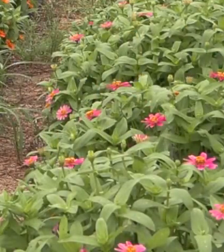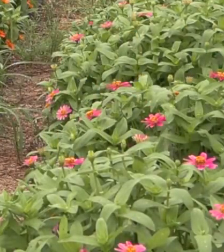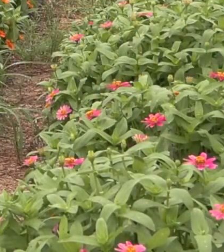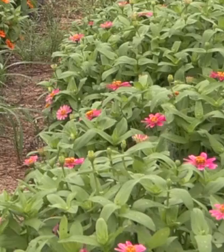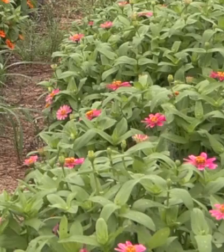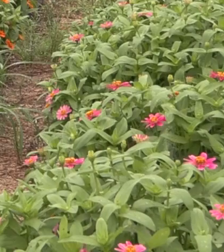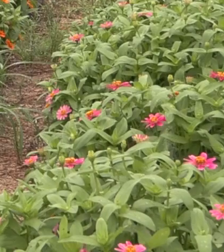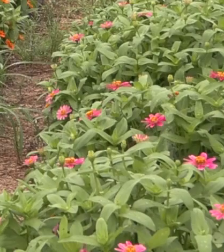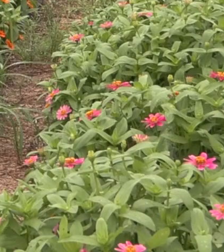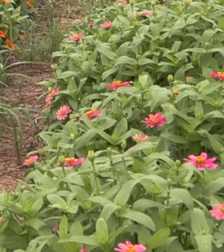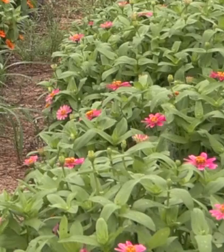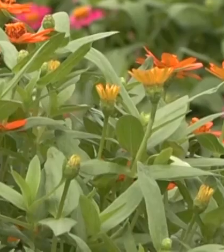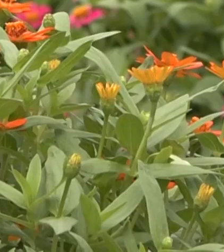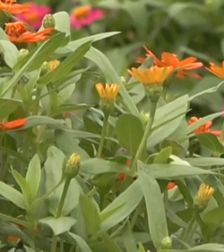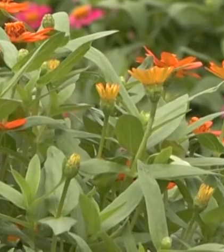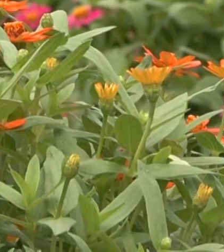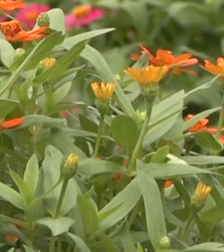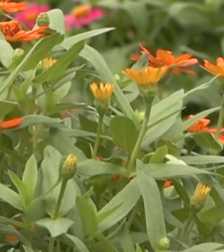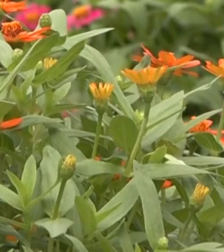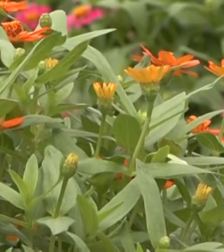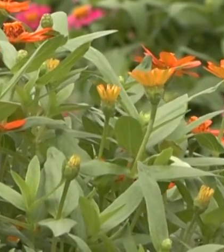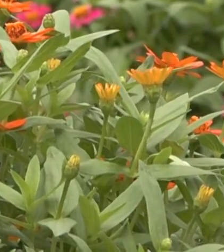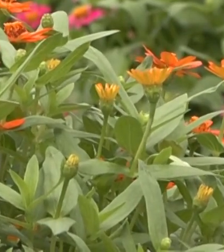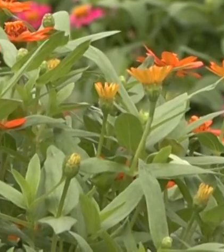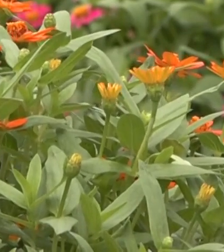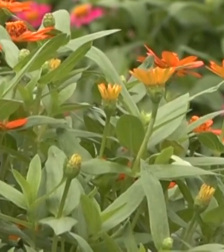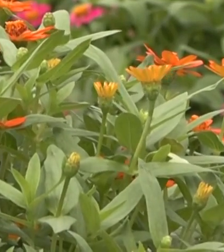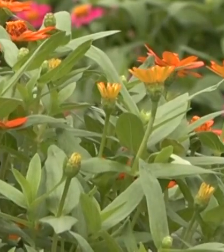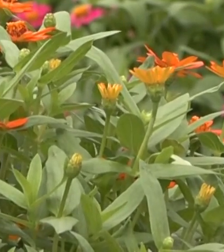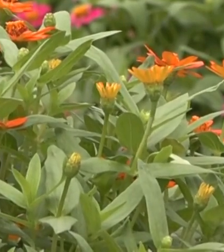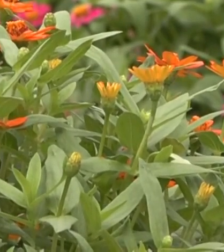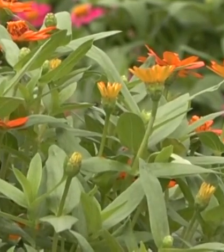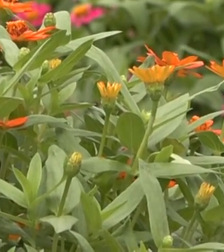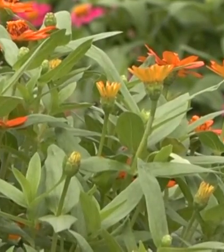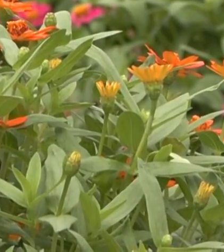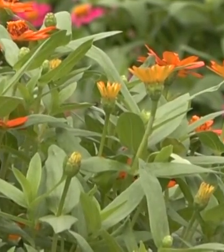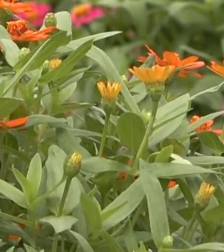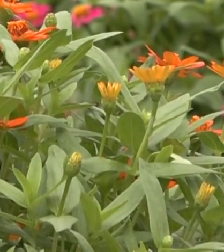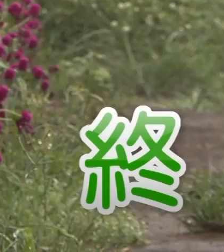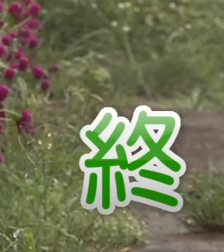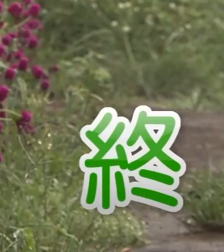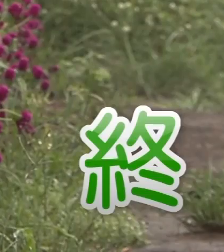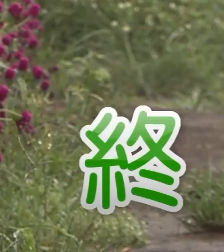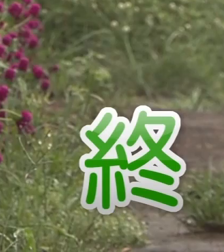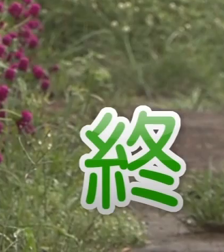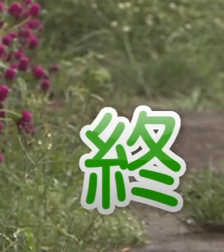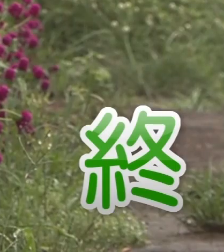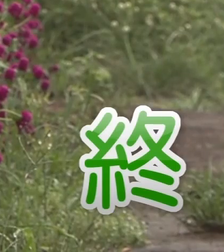この番組は高崎市の企画提供でお送りしました。